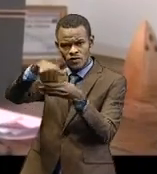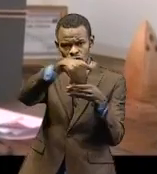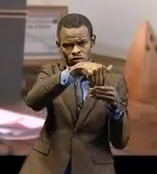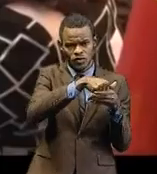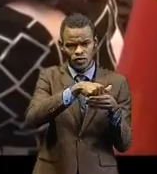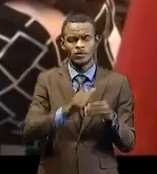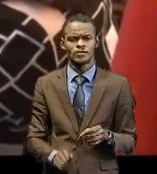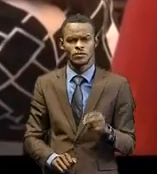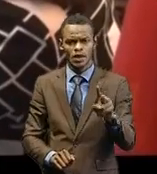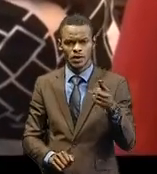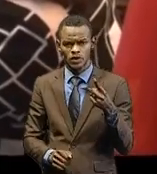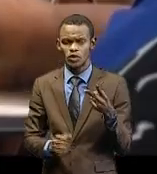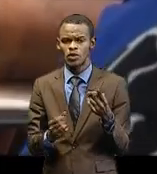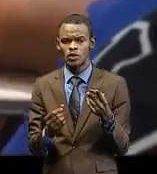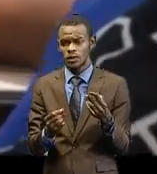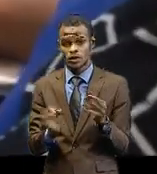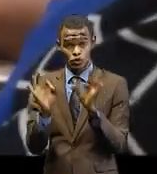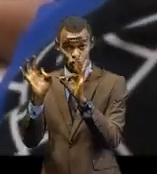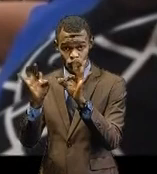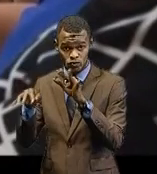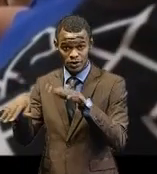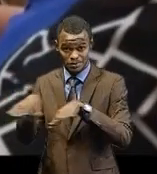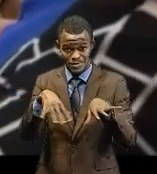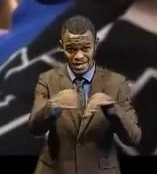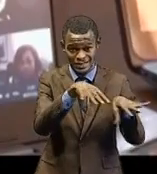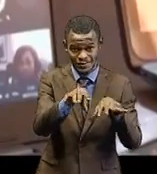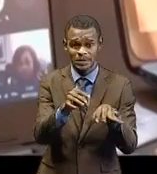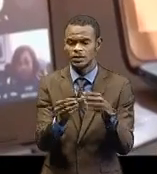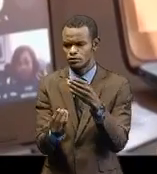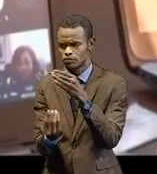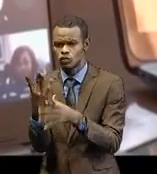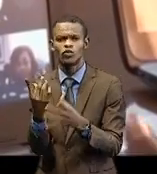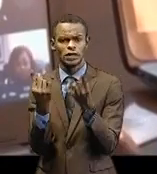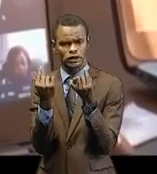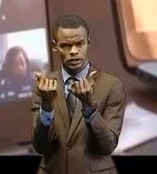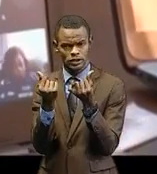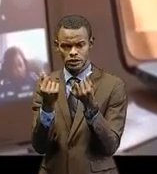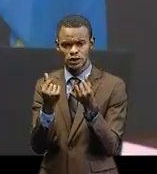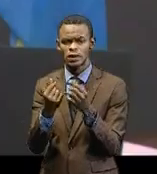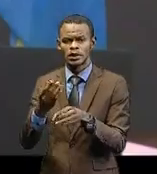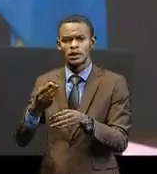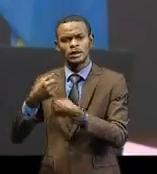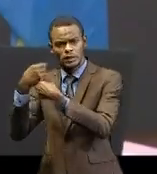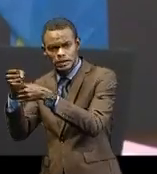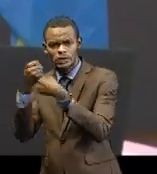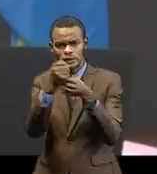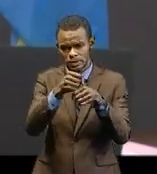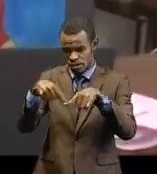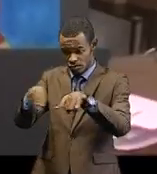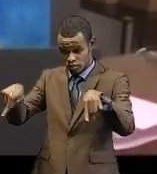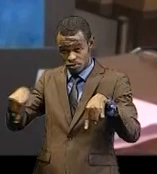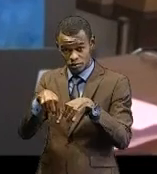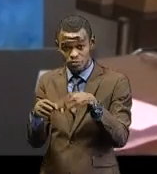nouveaux capitaux et amélioration de la productivité industrielle, création progressive des parcs industriels